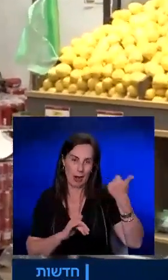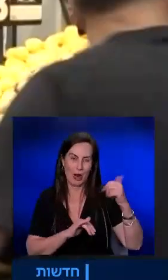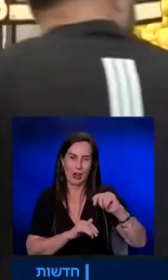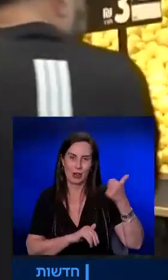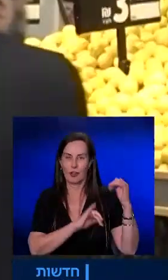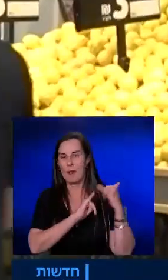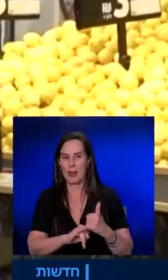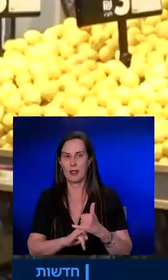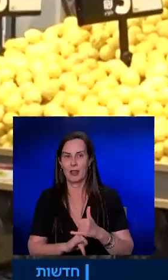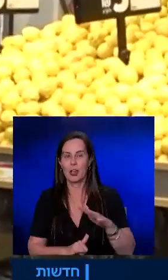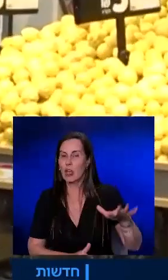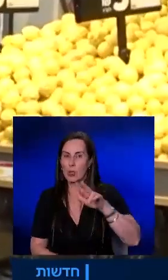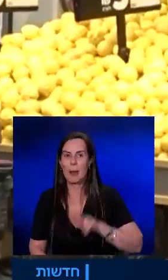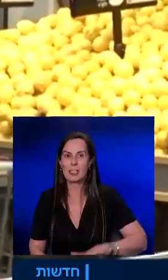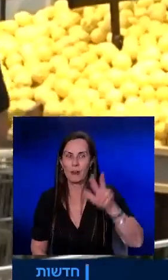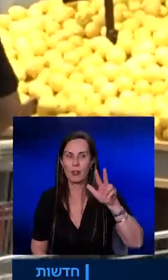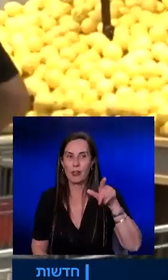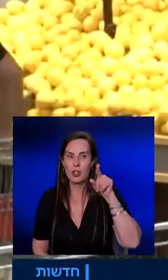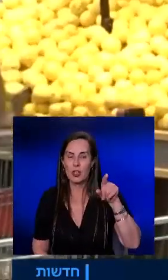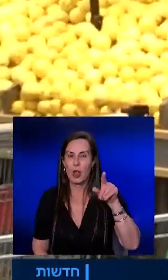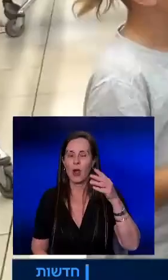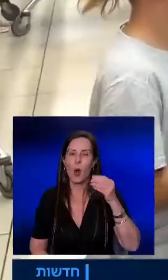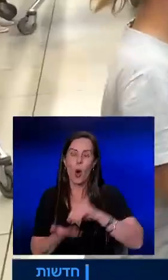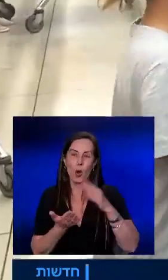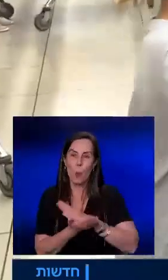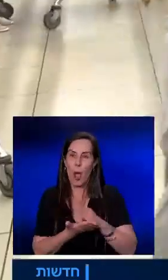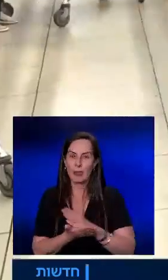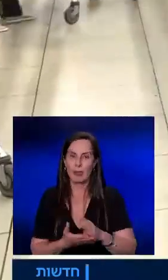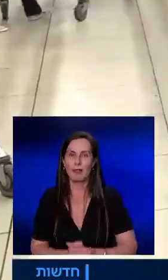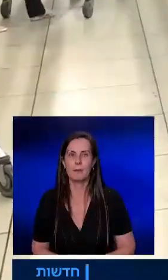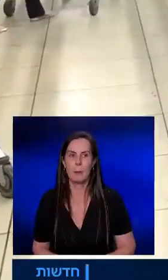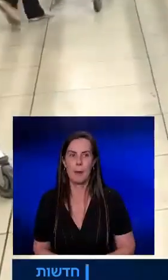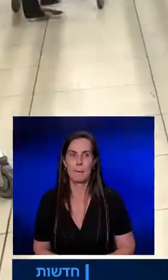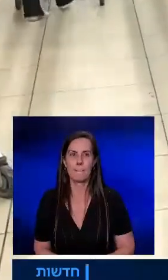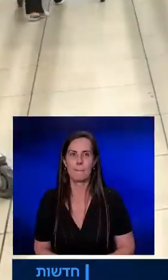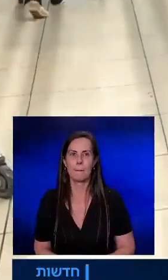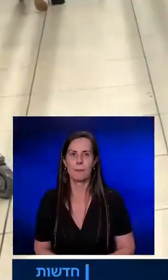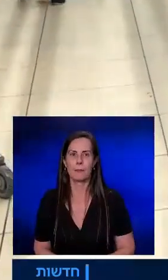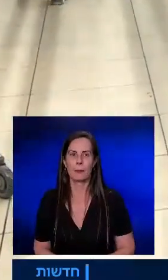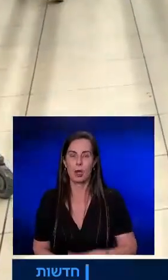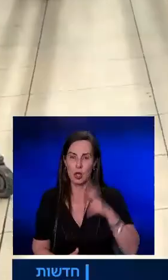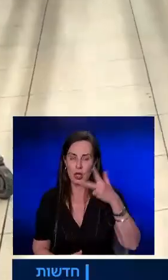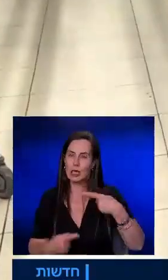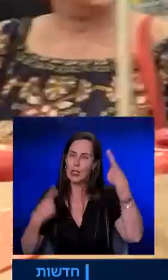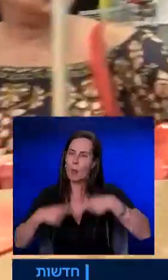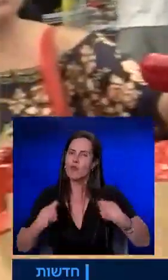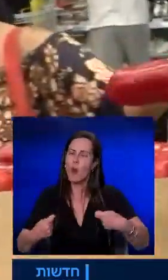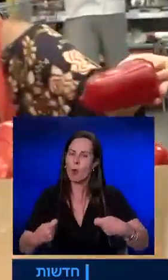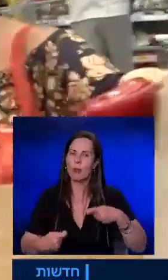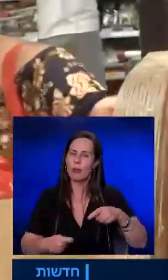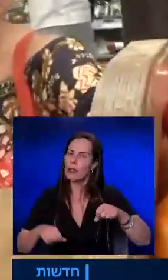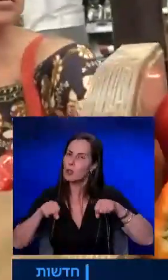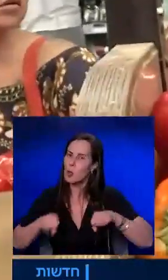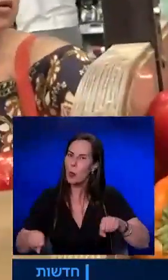העץ. יש את האזורים בצפון שבעצם שם הסחורה עוד לא בשלה. יום שלישי הוא יום שוק, היום שבו רשתות